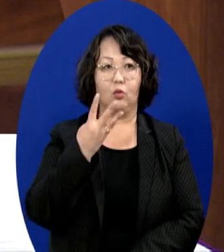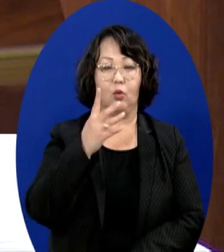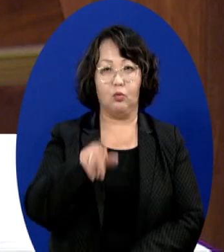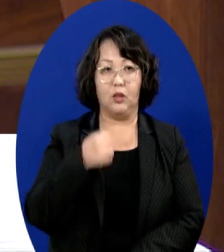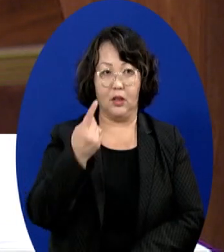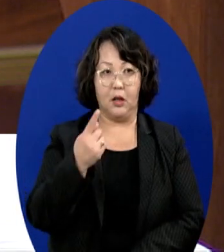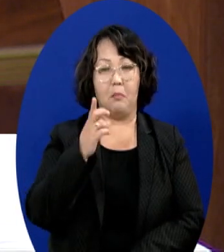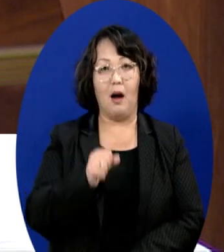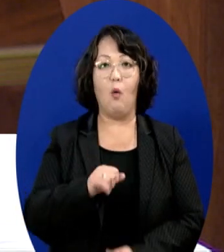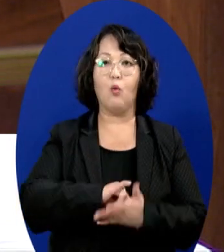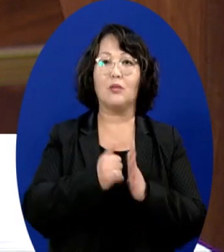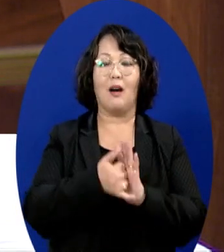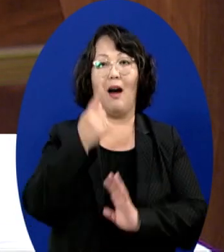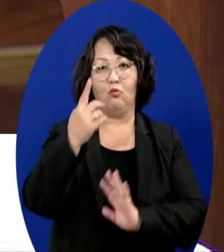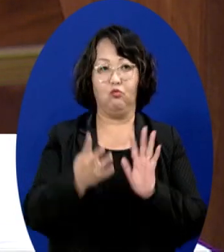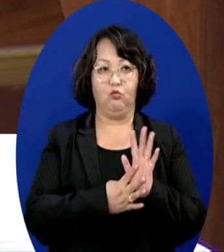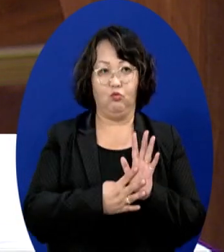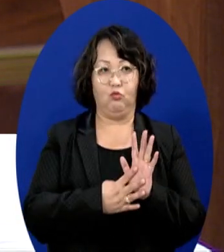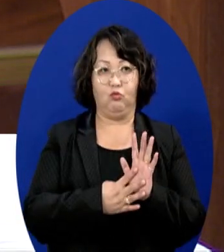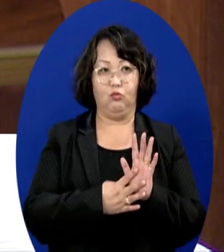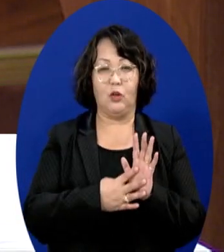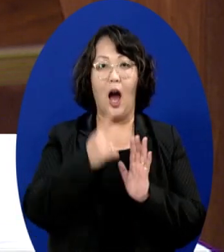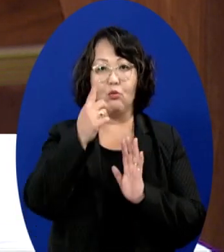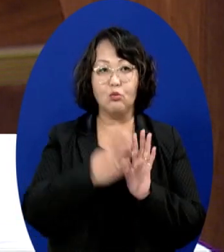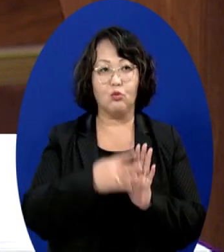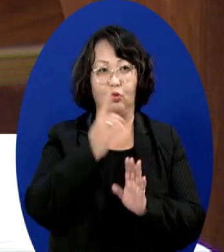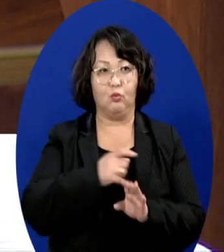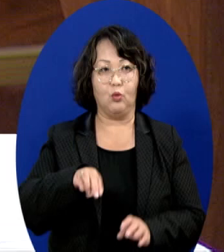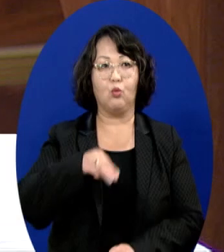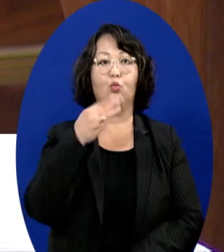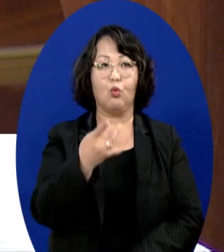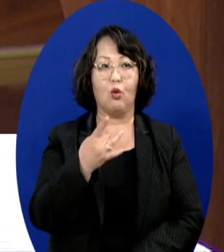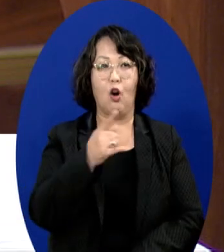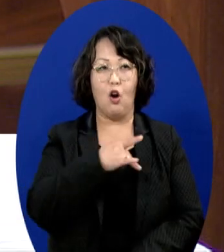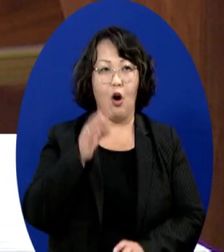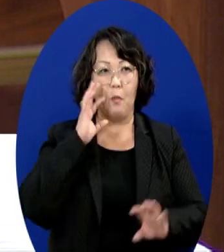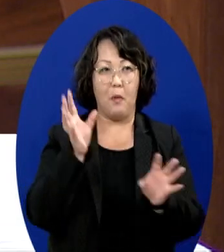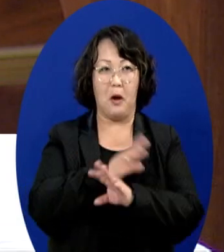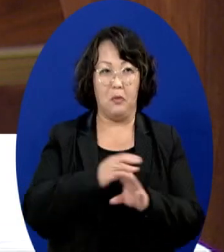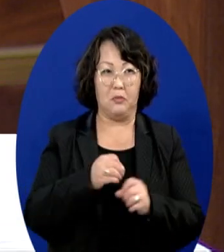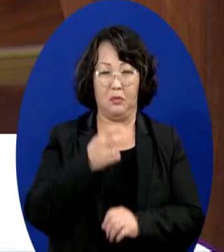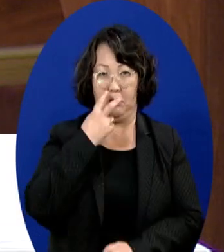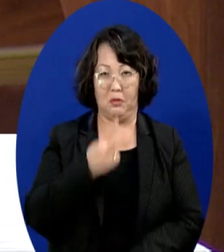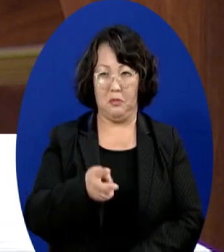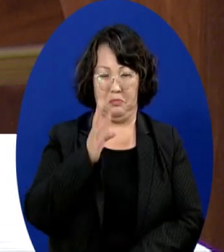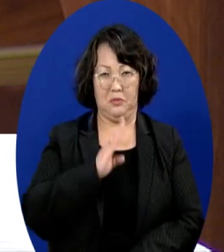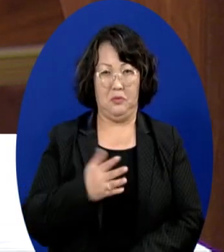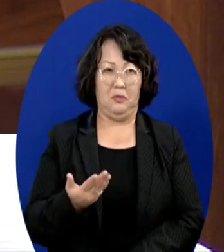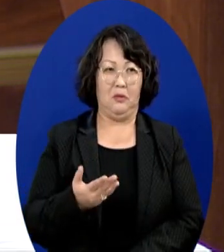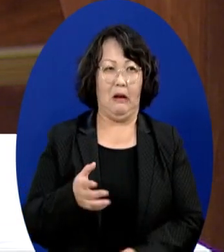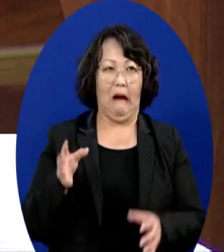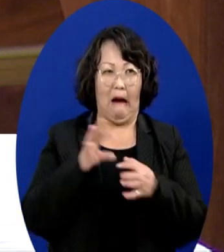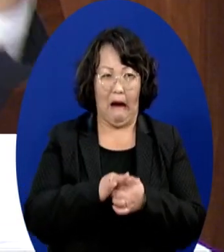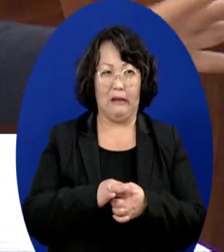чинь 19. 19 хүн нийлжиж төр хороо байгуулдаг. Ингээ аймаар ингээд ерөөсөө л ингээд дандаа нэг